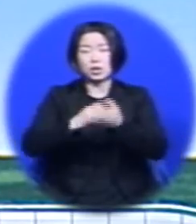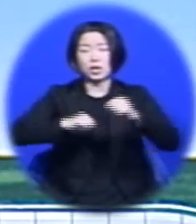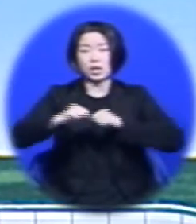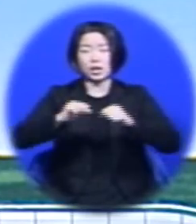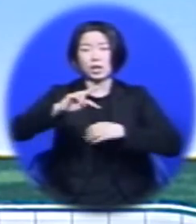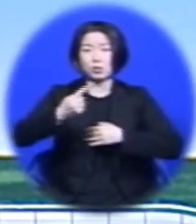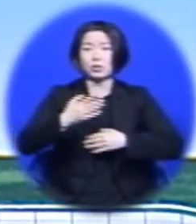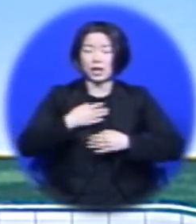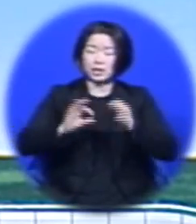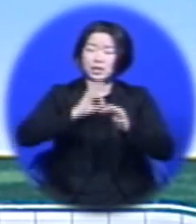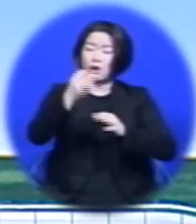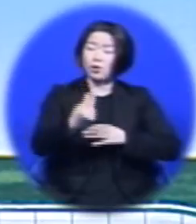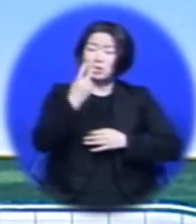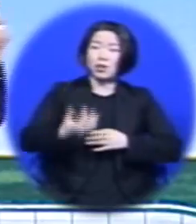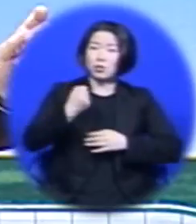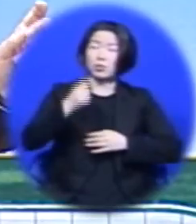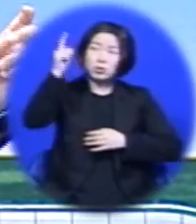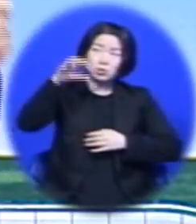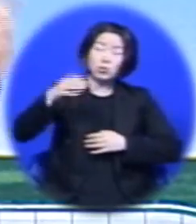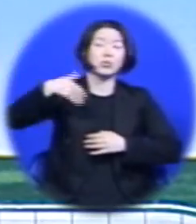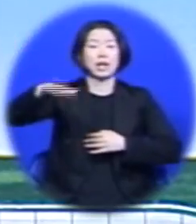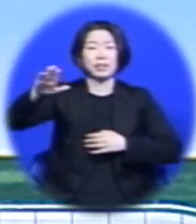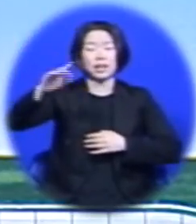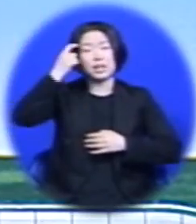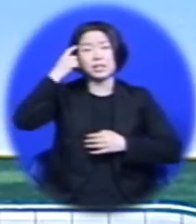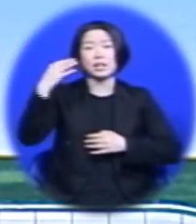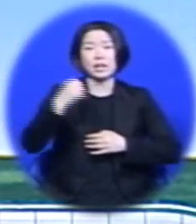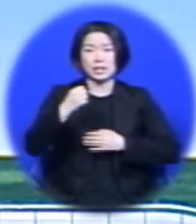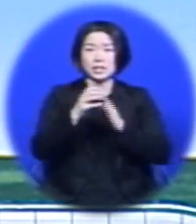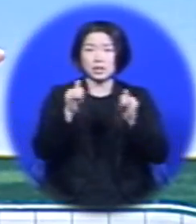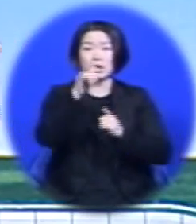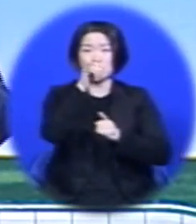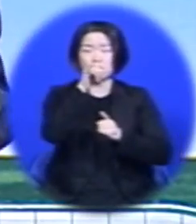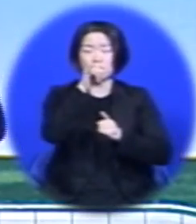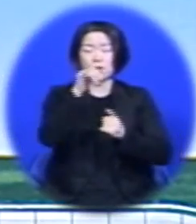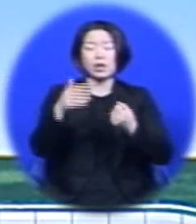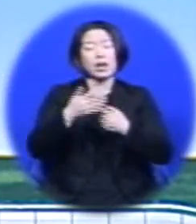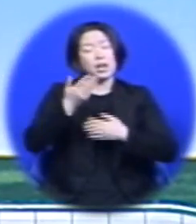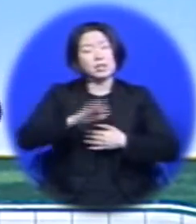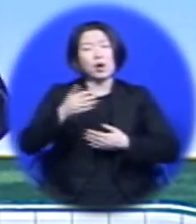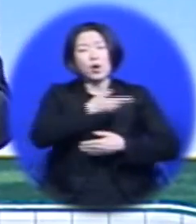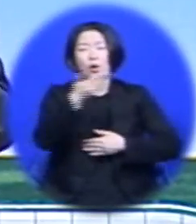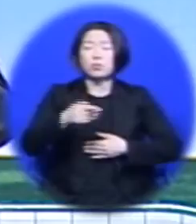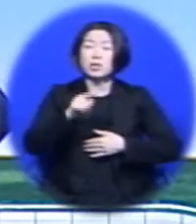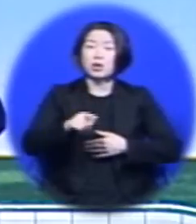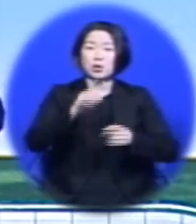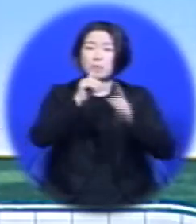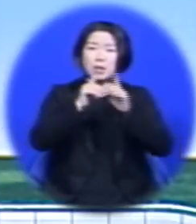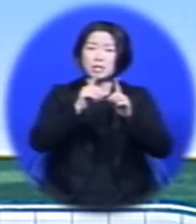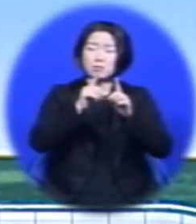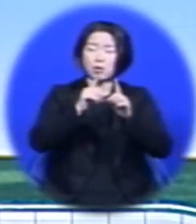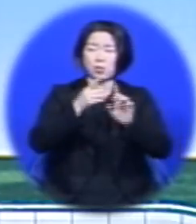간다 이렇게 생각하는 분들이 있습니다 여러분 이건 정말 말씀하고 트